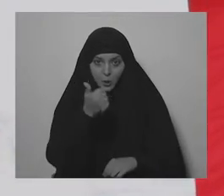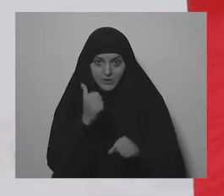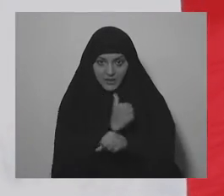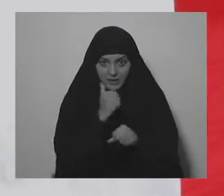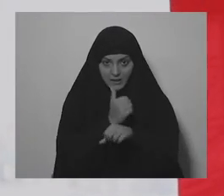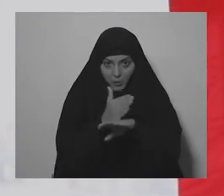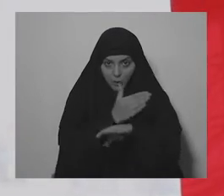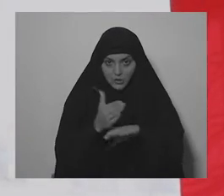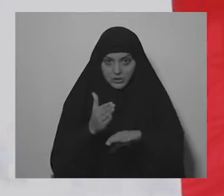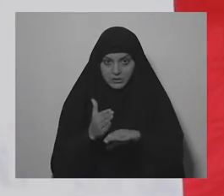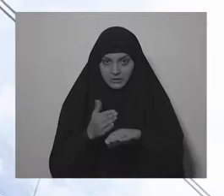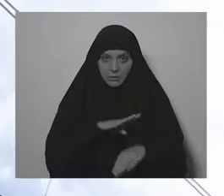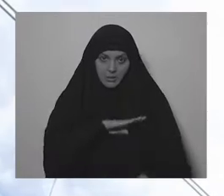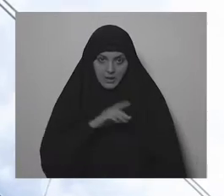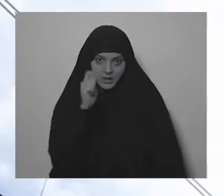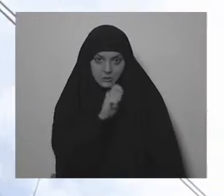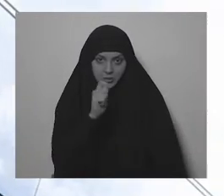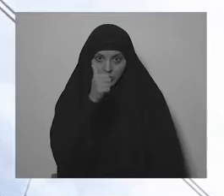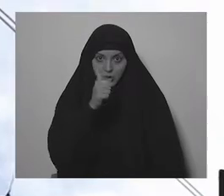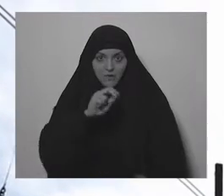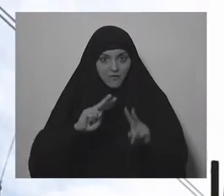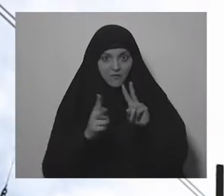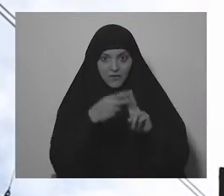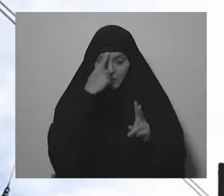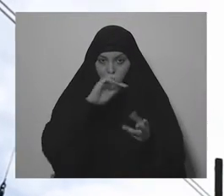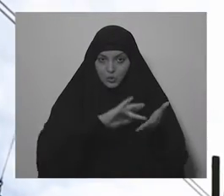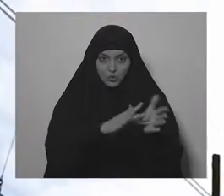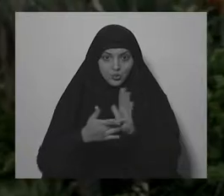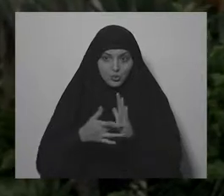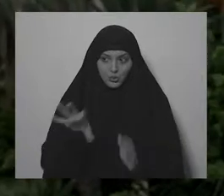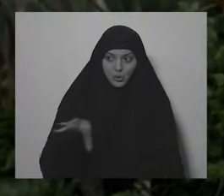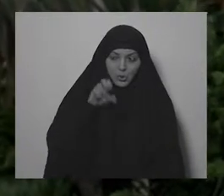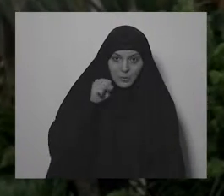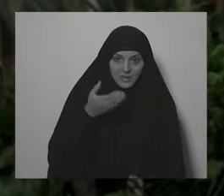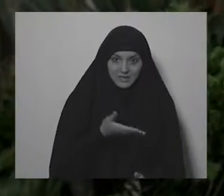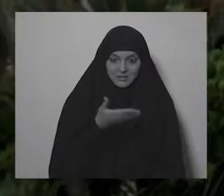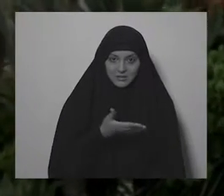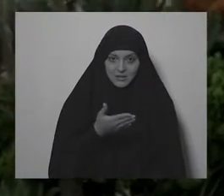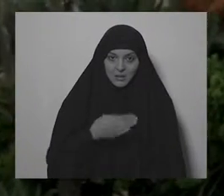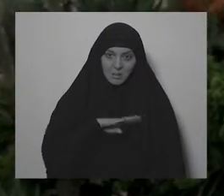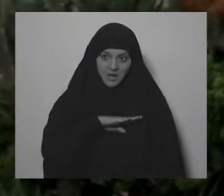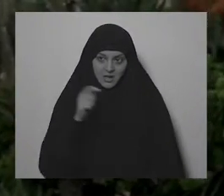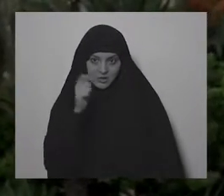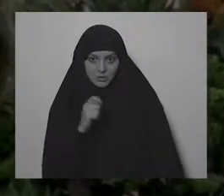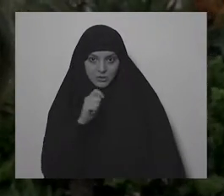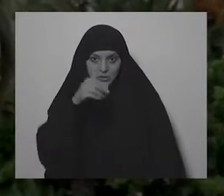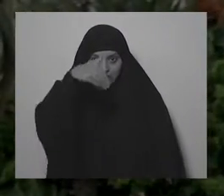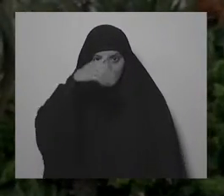été mené en première année du projet par l'association Une ville pour tous et Tunisian Forum. Et elle a été reprise